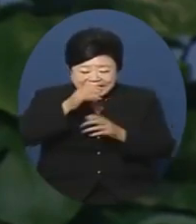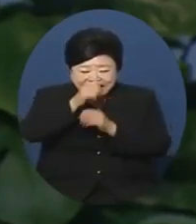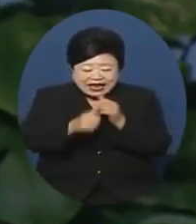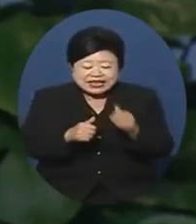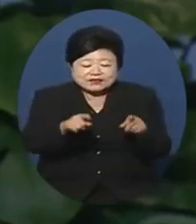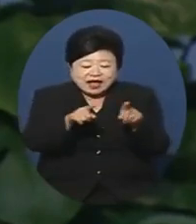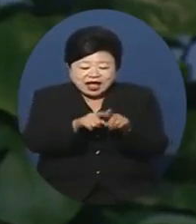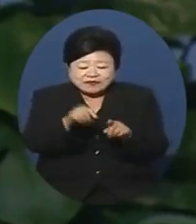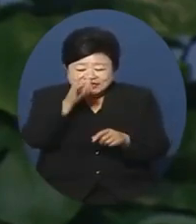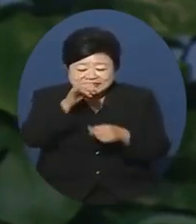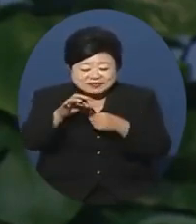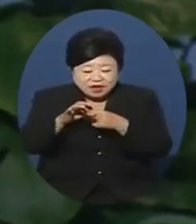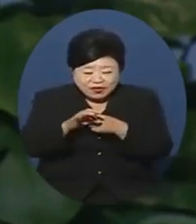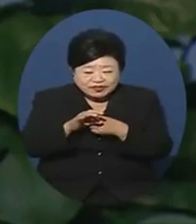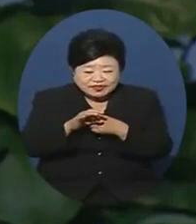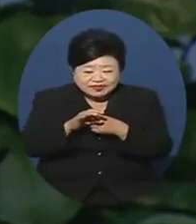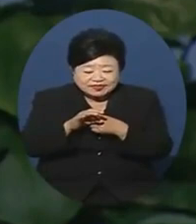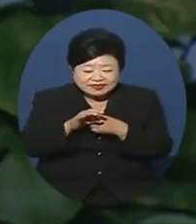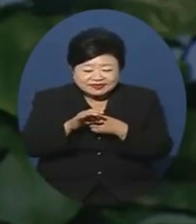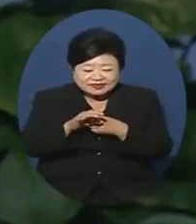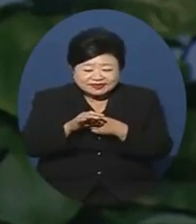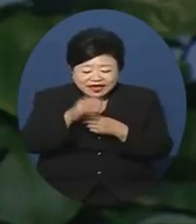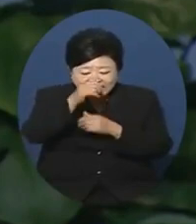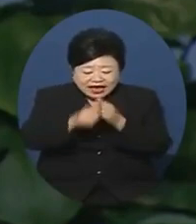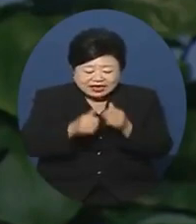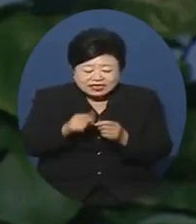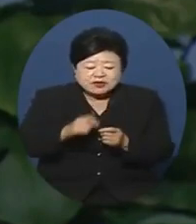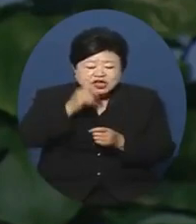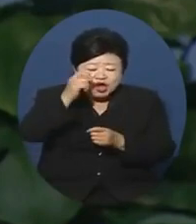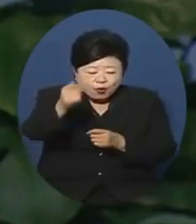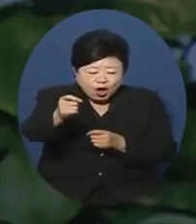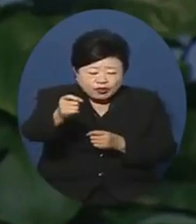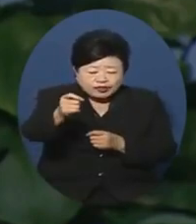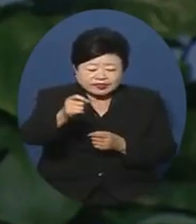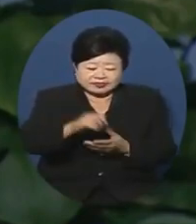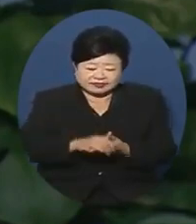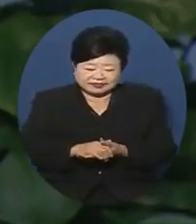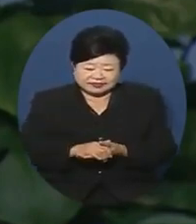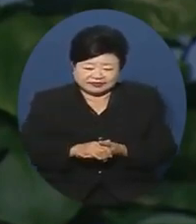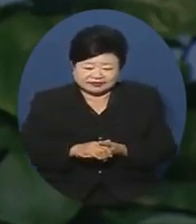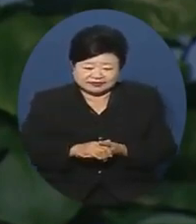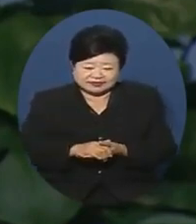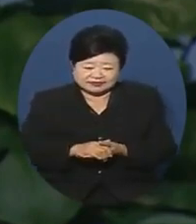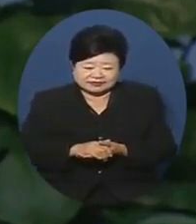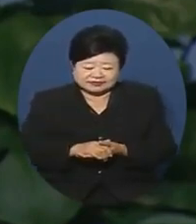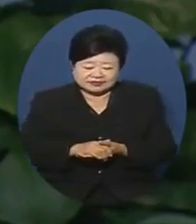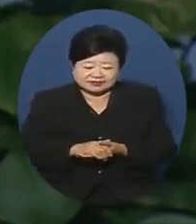하나님과 같이 있으면 하나님은 영원이고